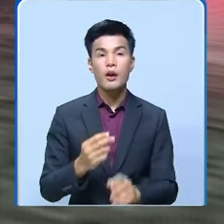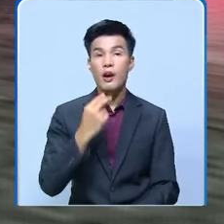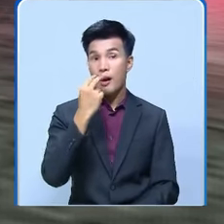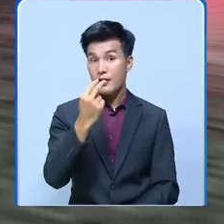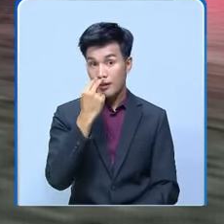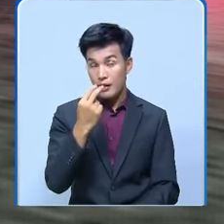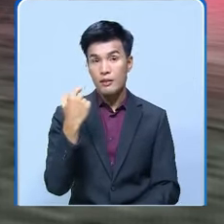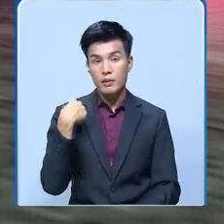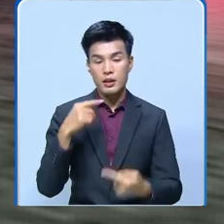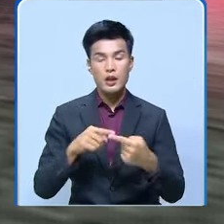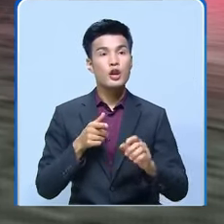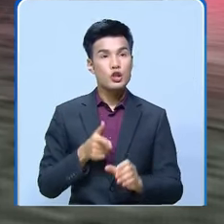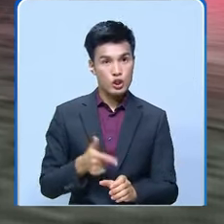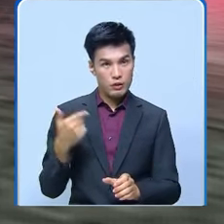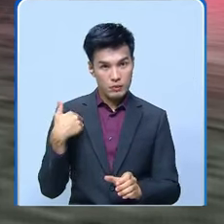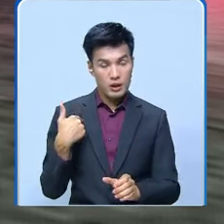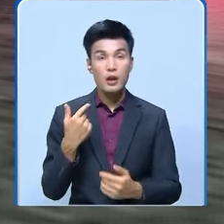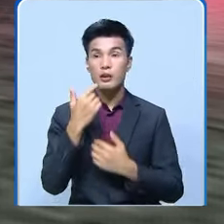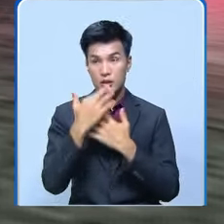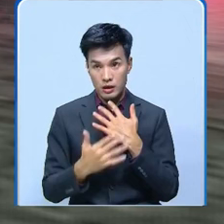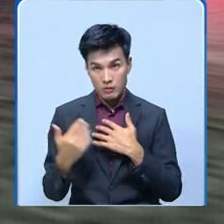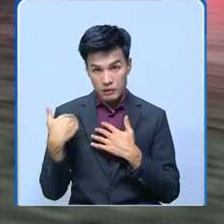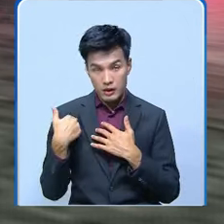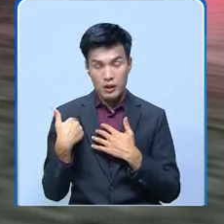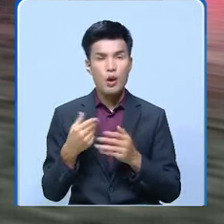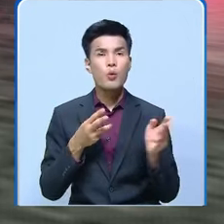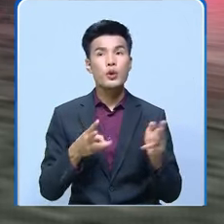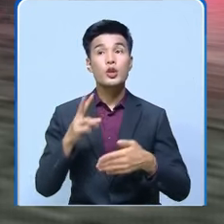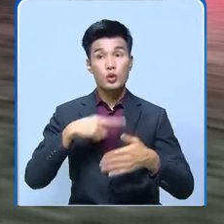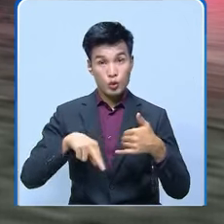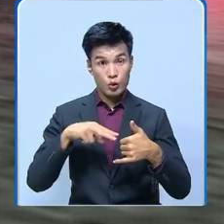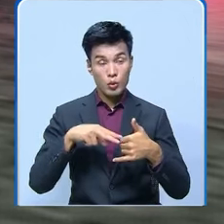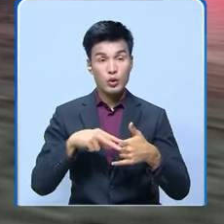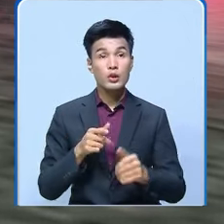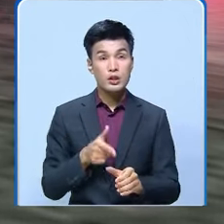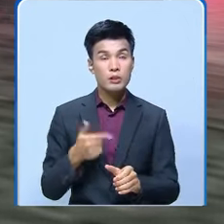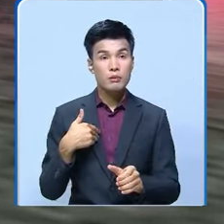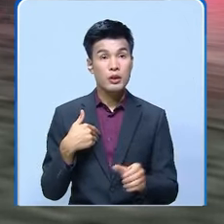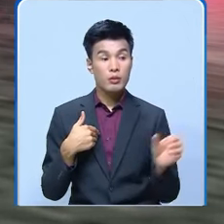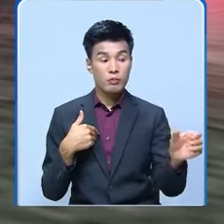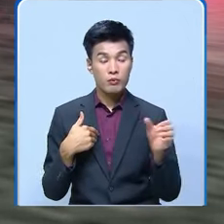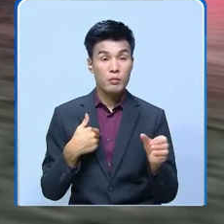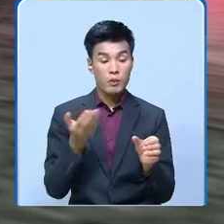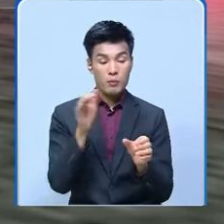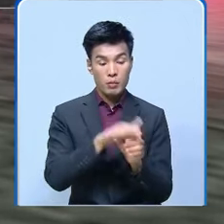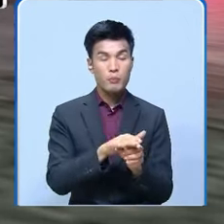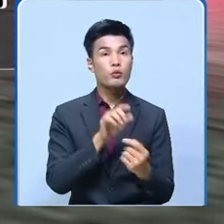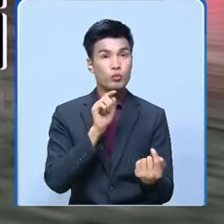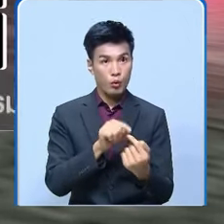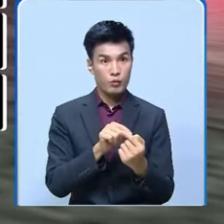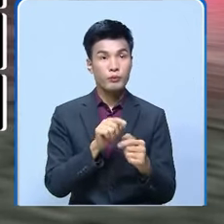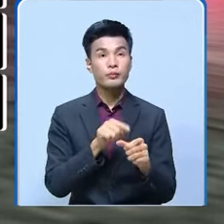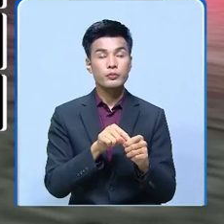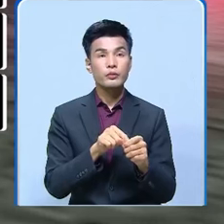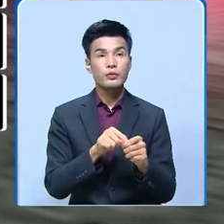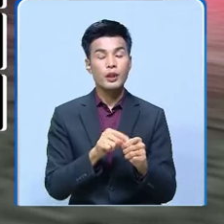ใจมีปัสสาวะแล้วก็มีเลือดคือการตรวจจากปัสสาวะนะคะมีชนะพร้อมฝาปิดที่เหมาะสมนะคะมี